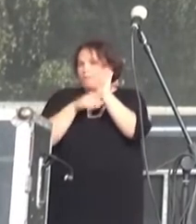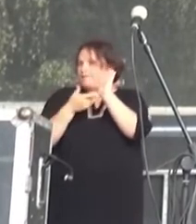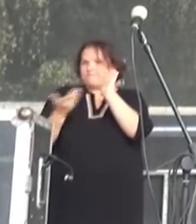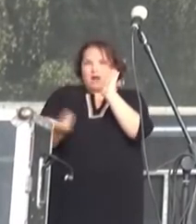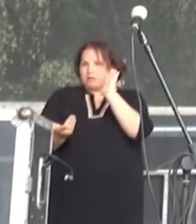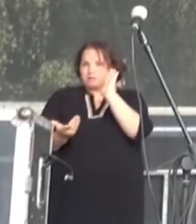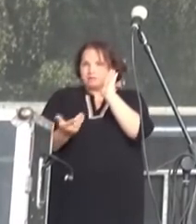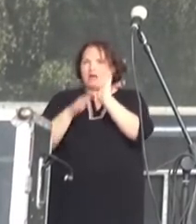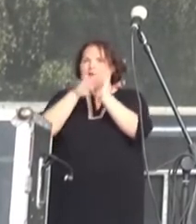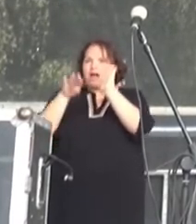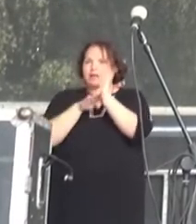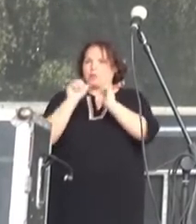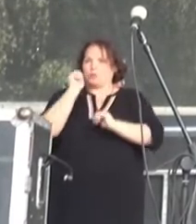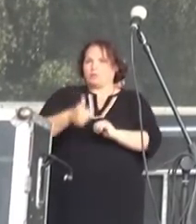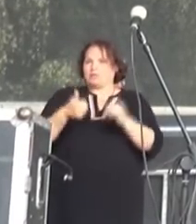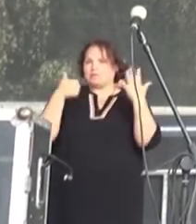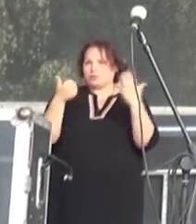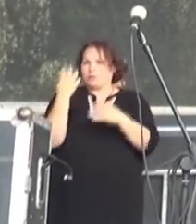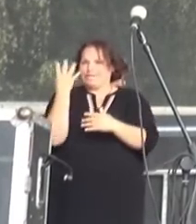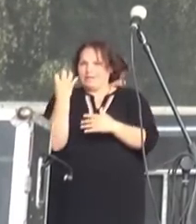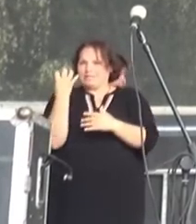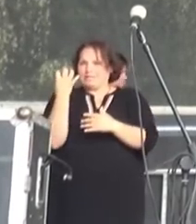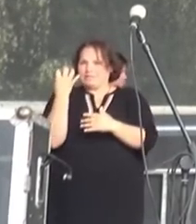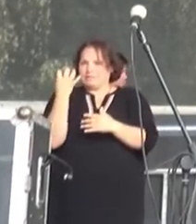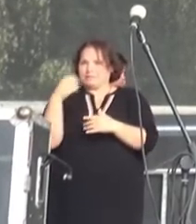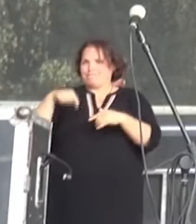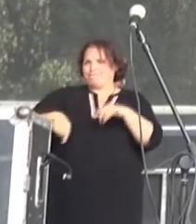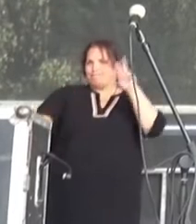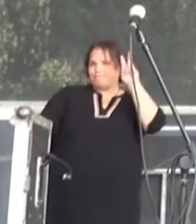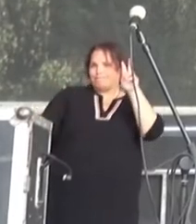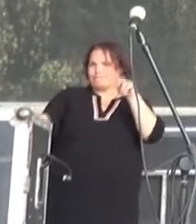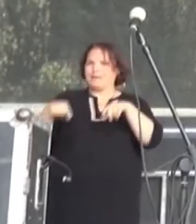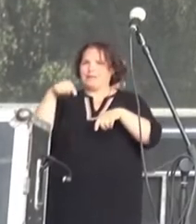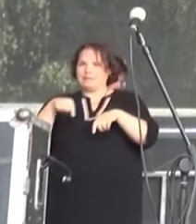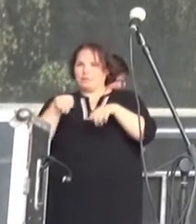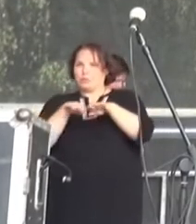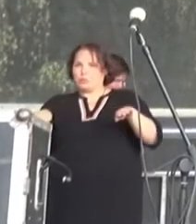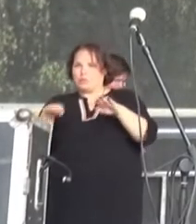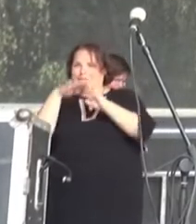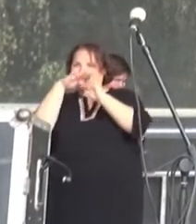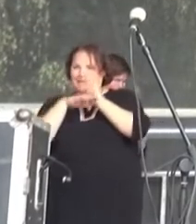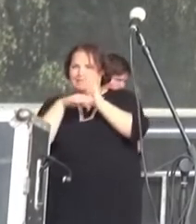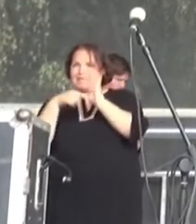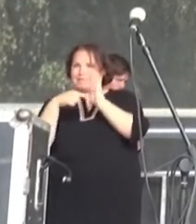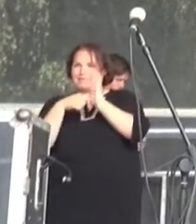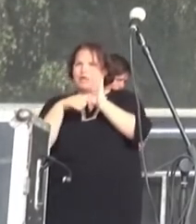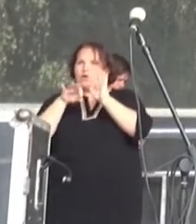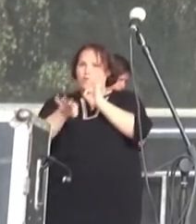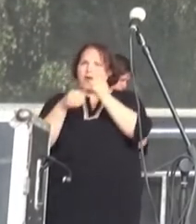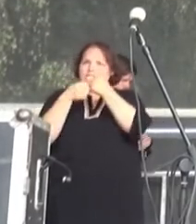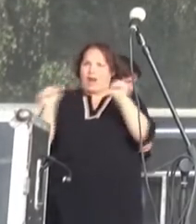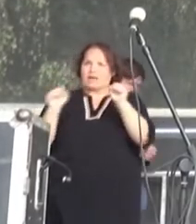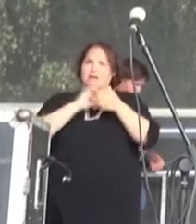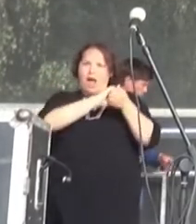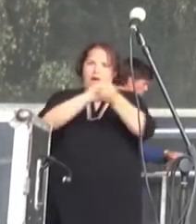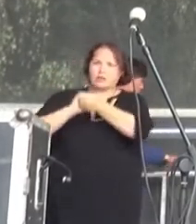ist Artikel 146. Dieses Grundgesetz, das nach Vollendung der Einheit und Freiheit Deutschlands